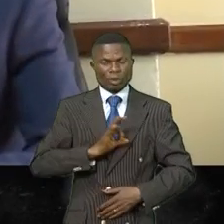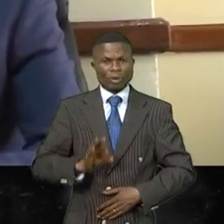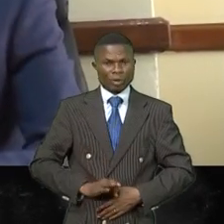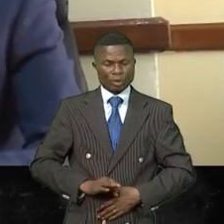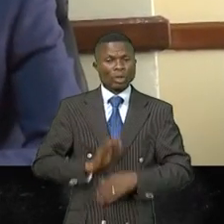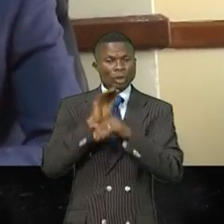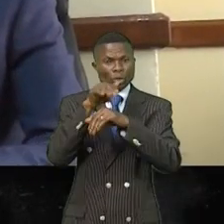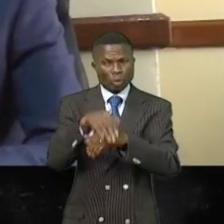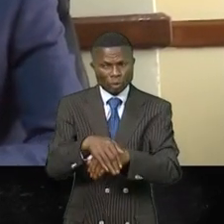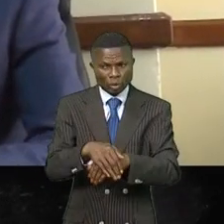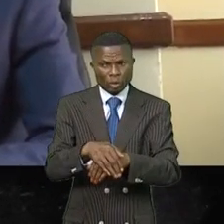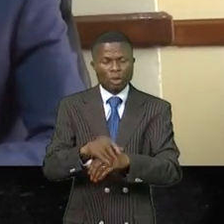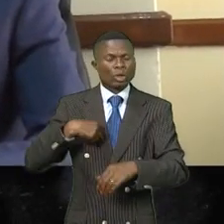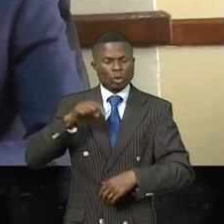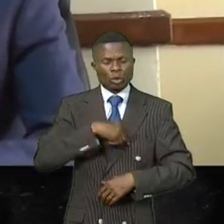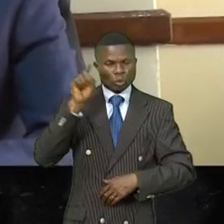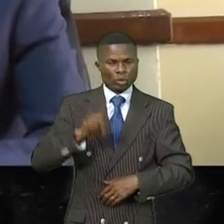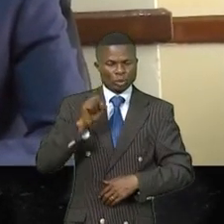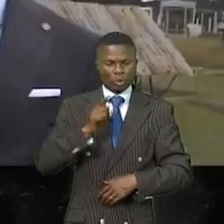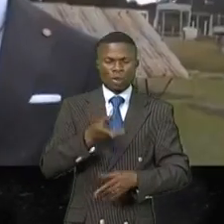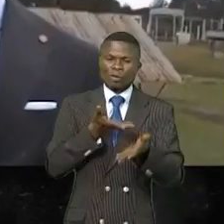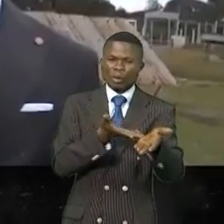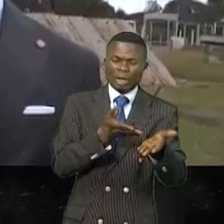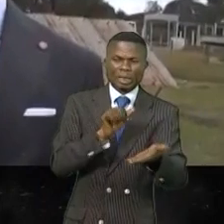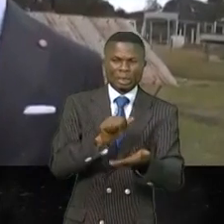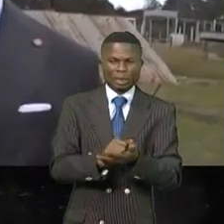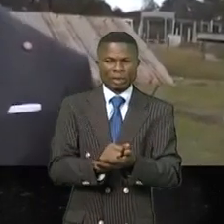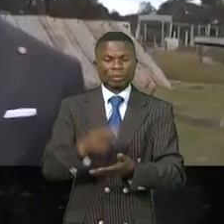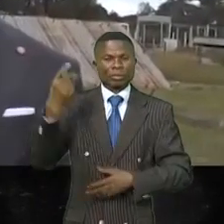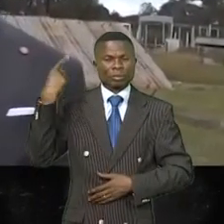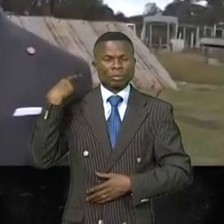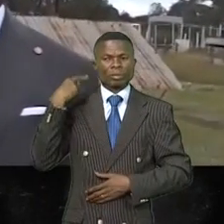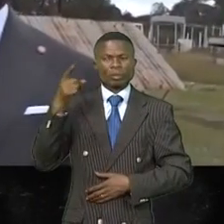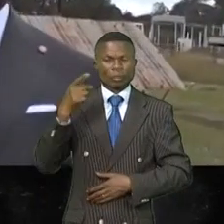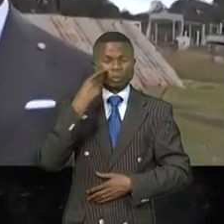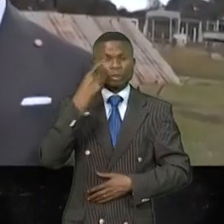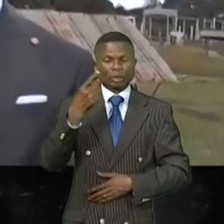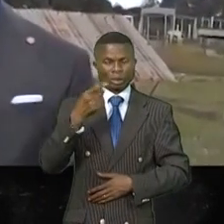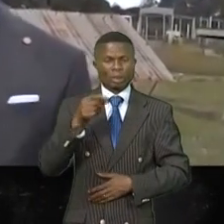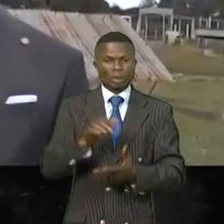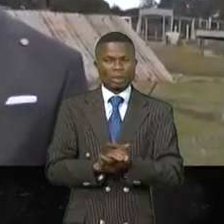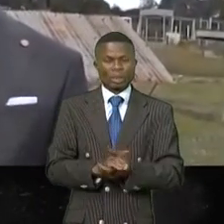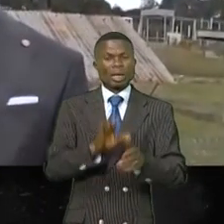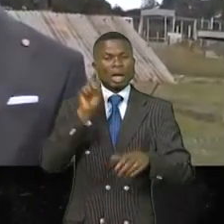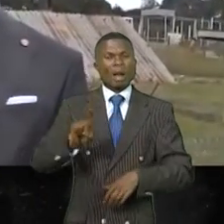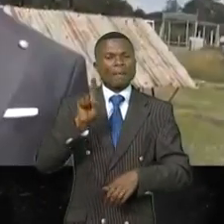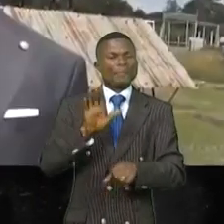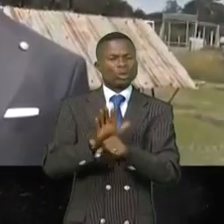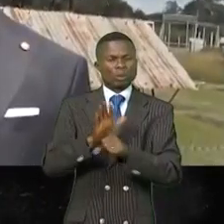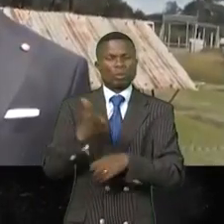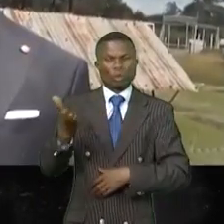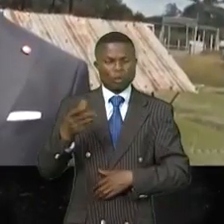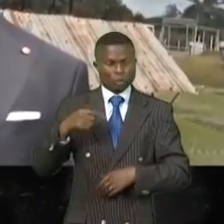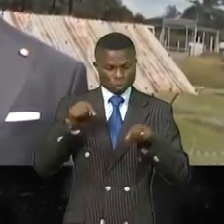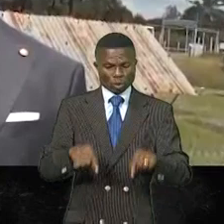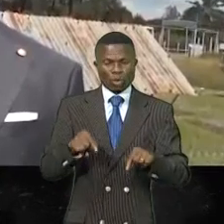avons adhéré et nous sommes censés l'accompagner. L'honorable Gaston Mouchid estime quant à lui que les attentes sont nombreuses.